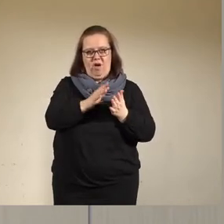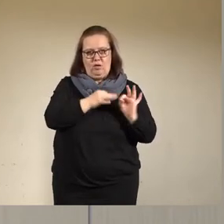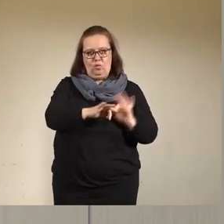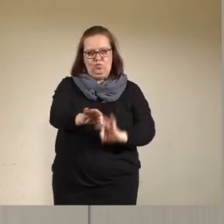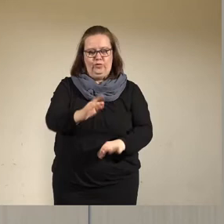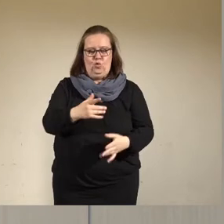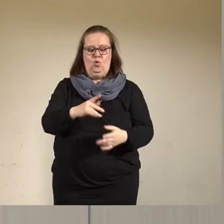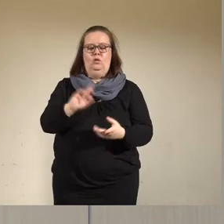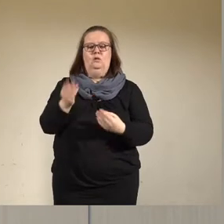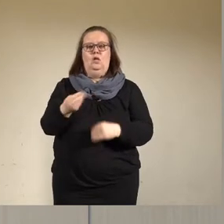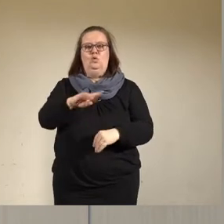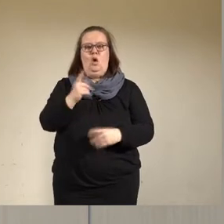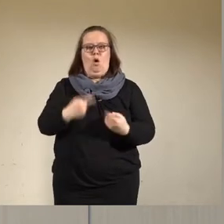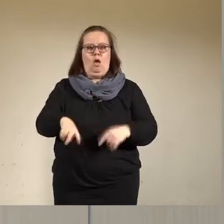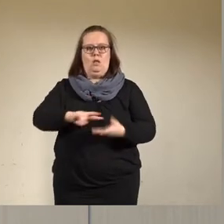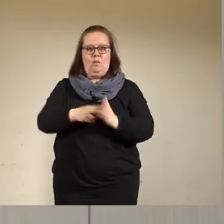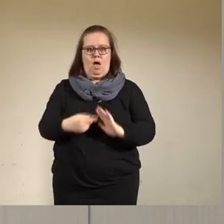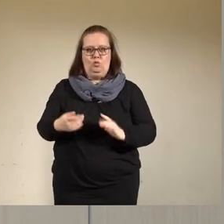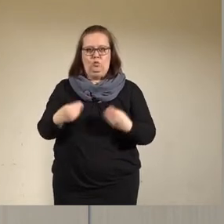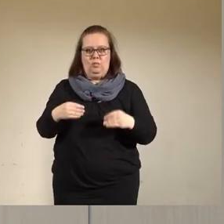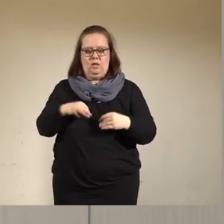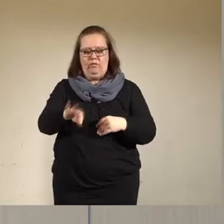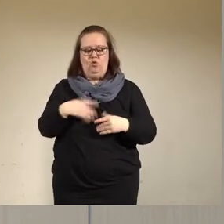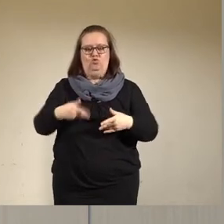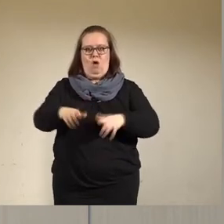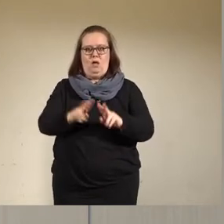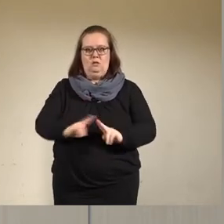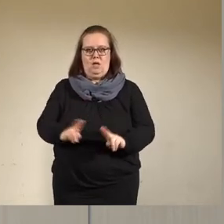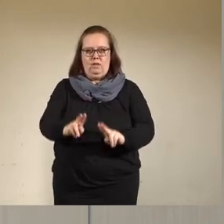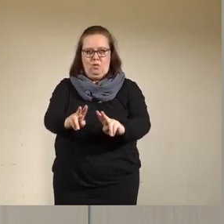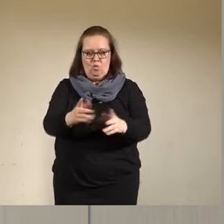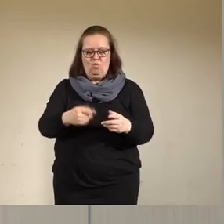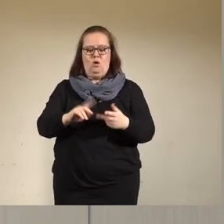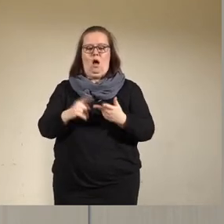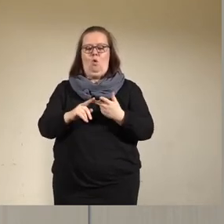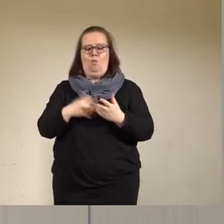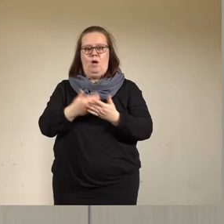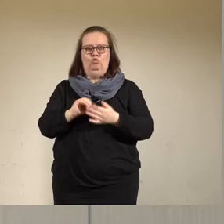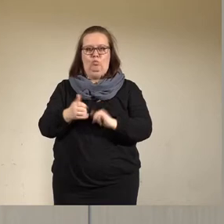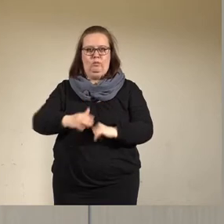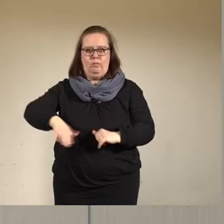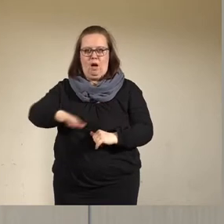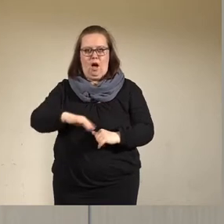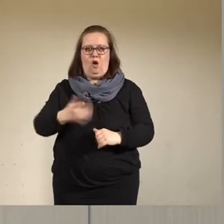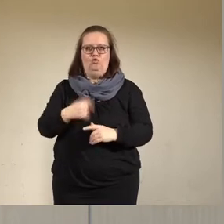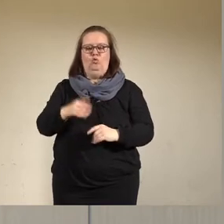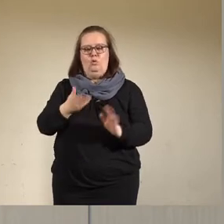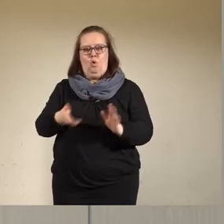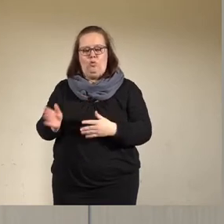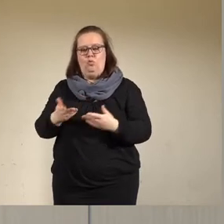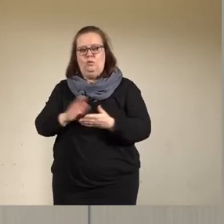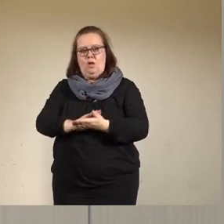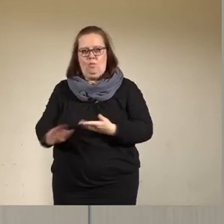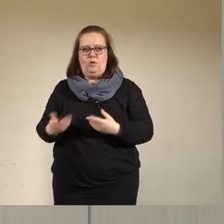kann, zusätzliche Planungsmittel für die Straßensanierung eingeplant, aber auch im Sportbereich und für Ordnung und